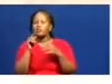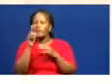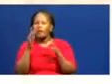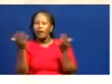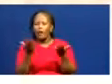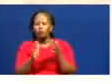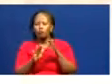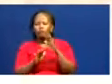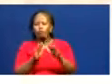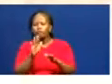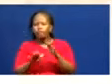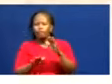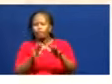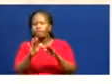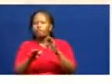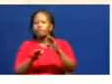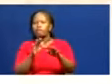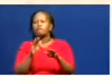alafu na nini,